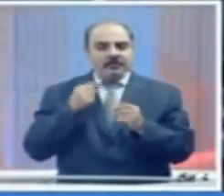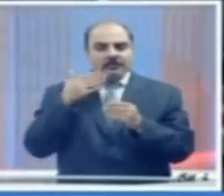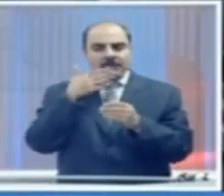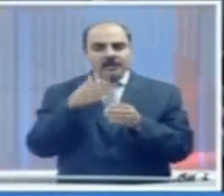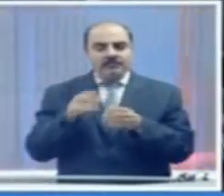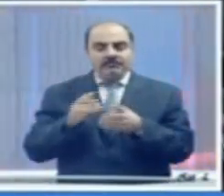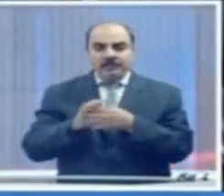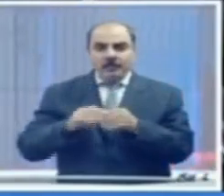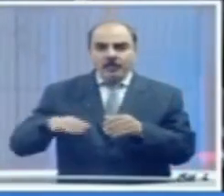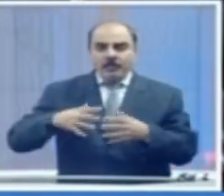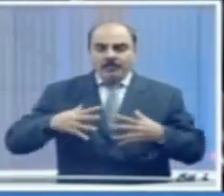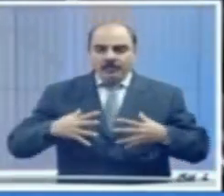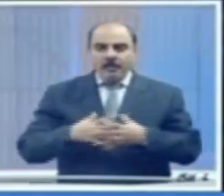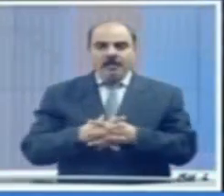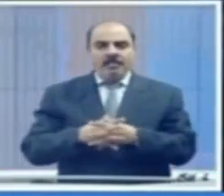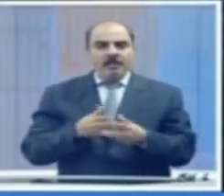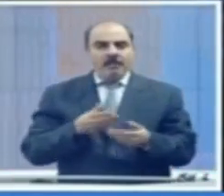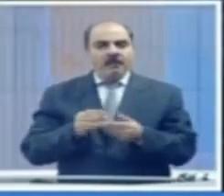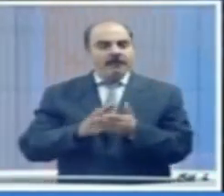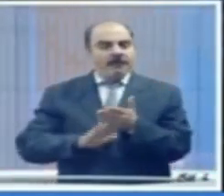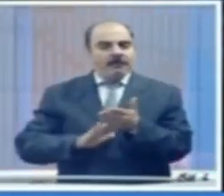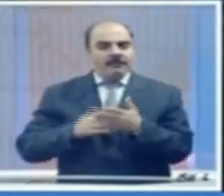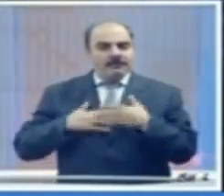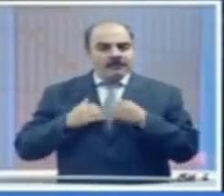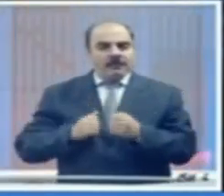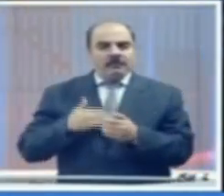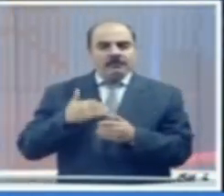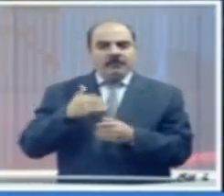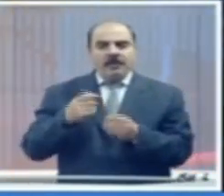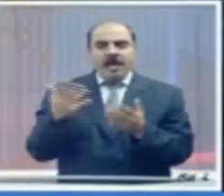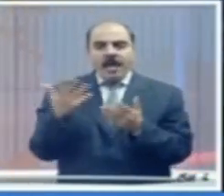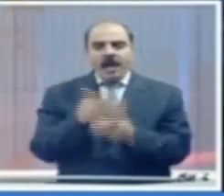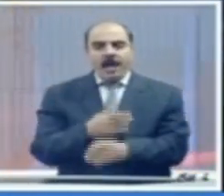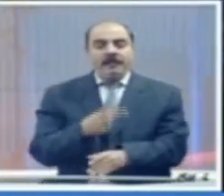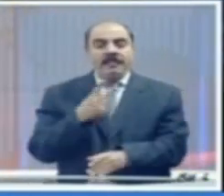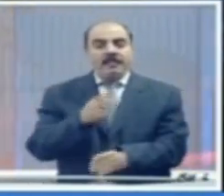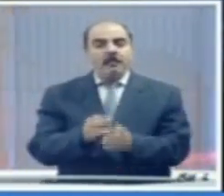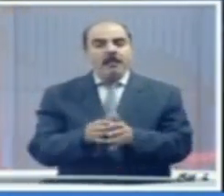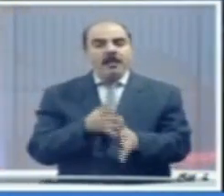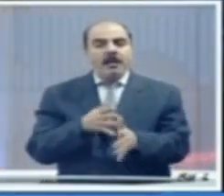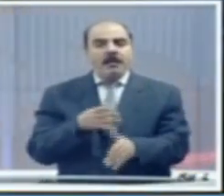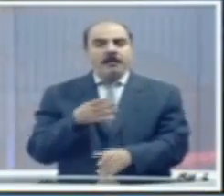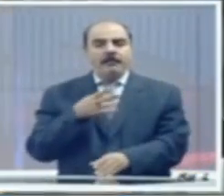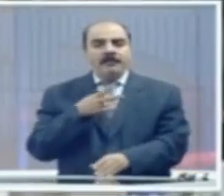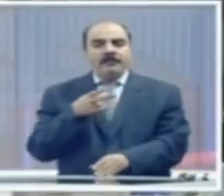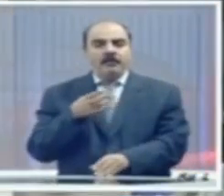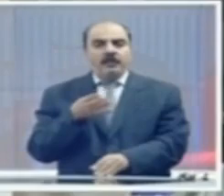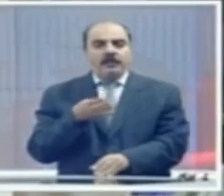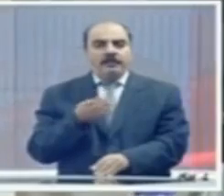الهواء في خفض التكلفة المجتمعية للمخاطر الصحية بما يقدر بنحو